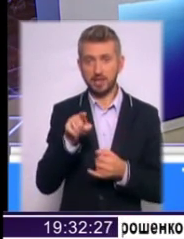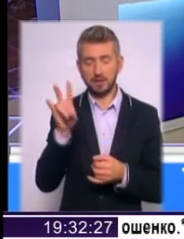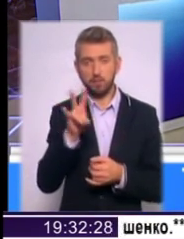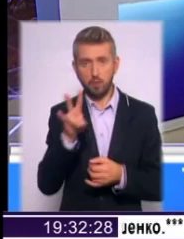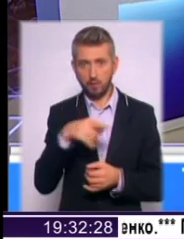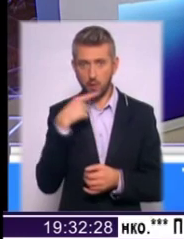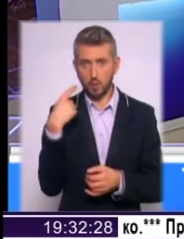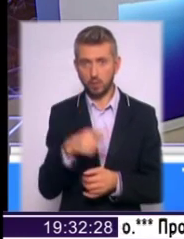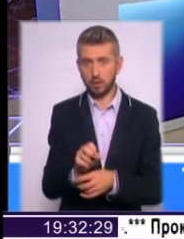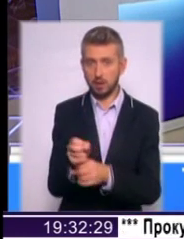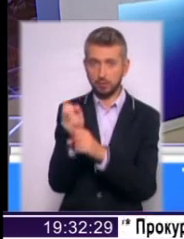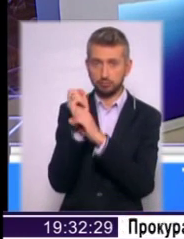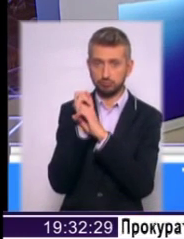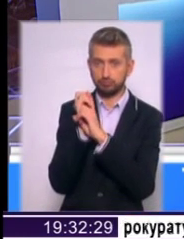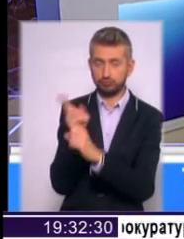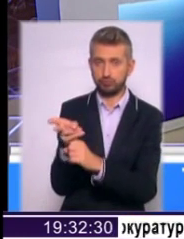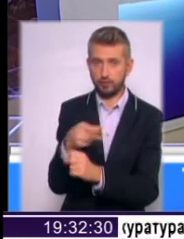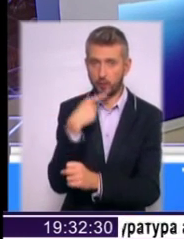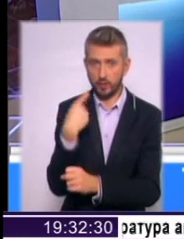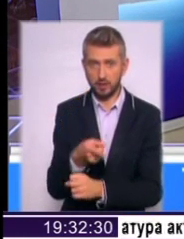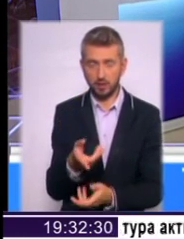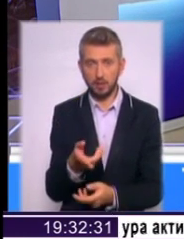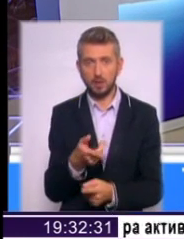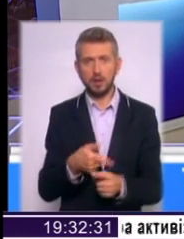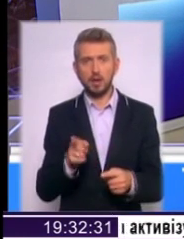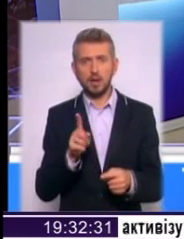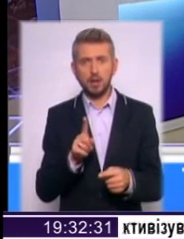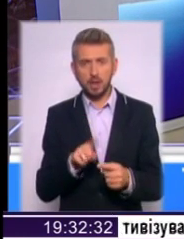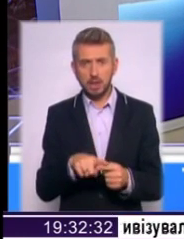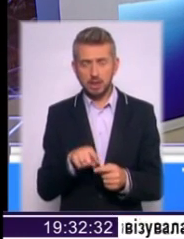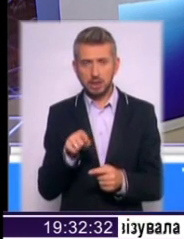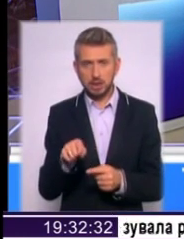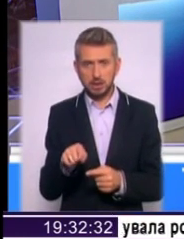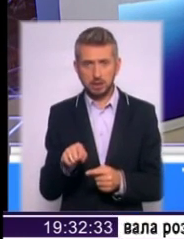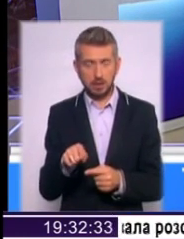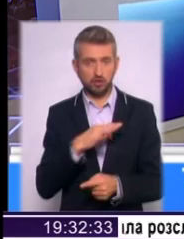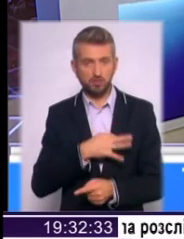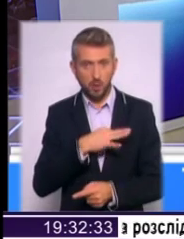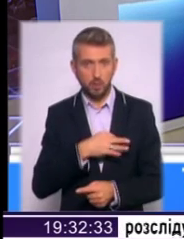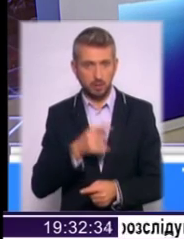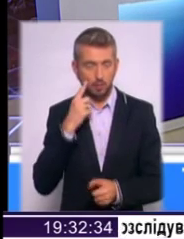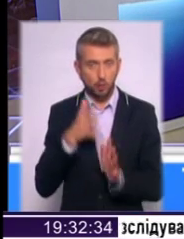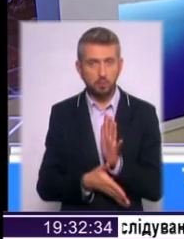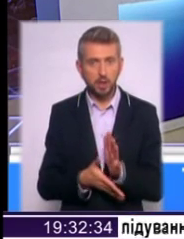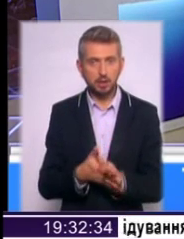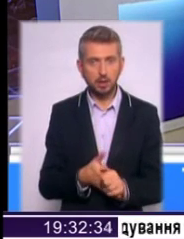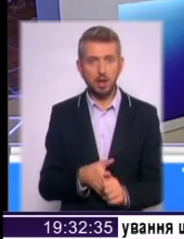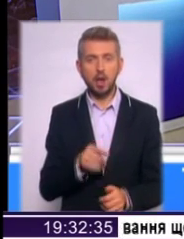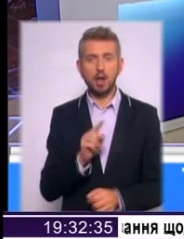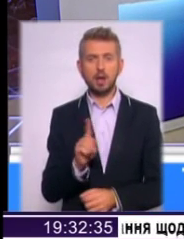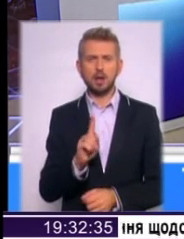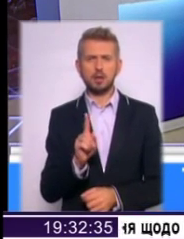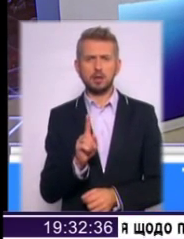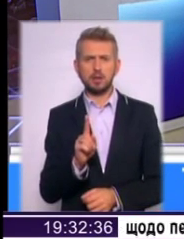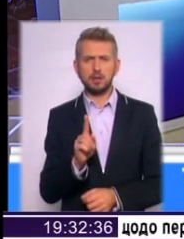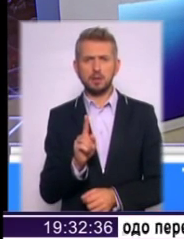русіш. Негайно вже в Росії, це шпигуни. Це повністю шпигуни, оце настоящі шпигуни, розумієте? А ці храмики, що вони по